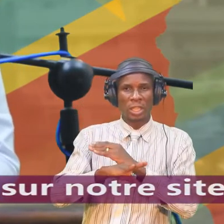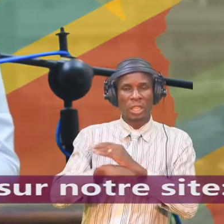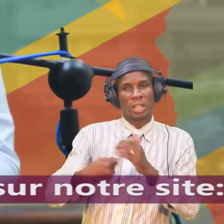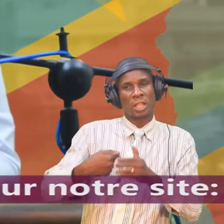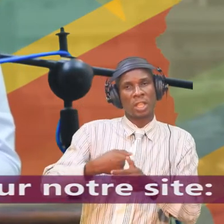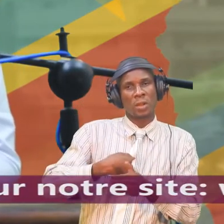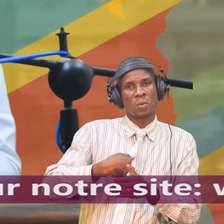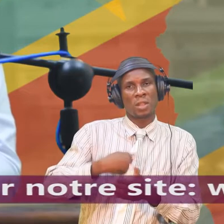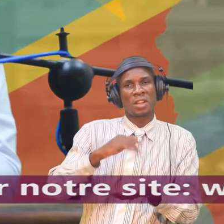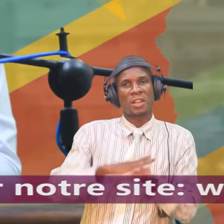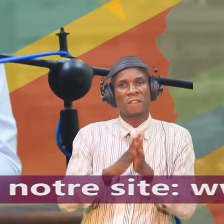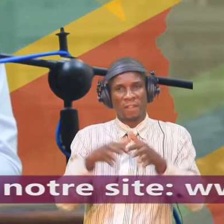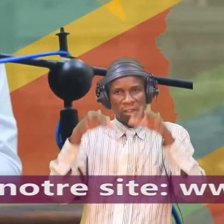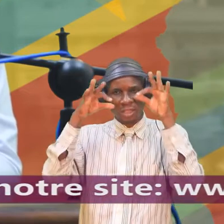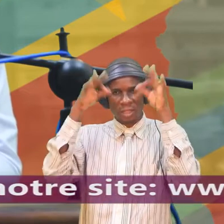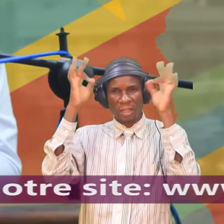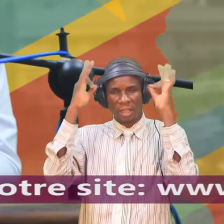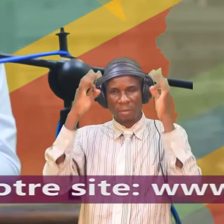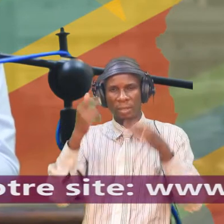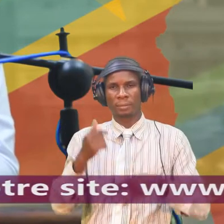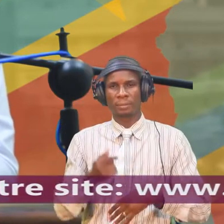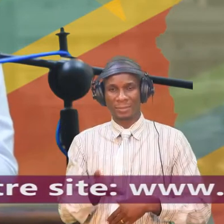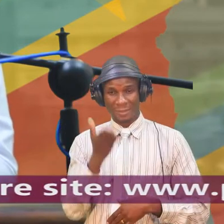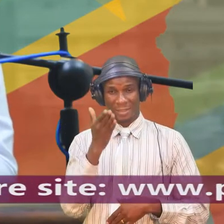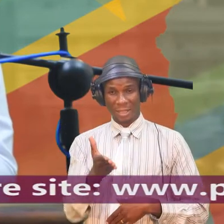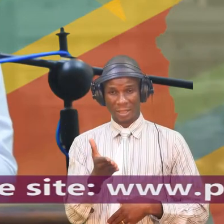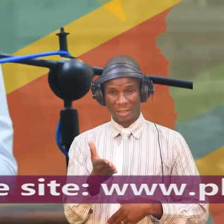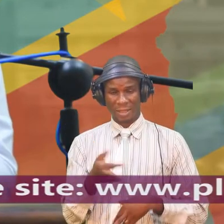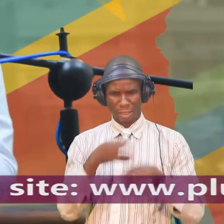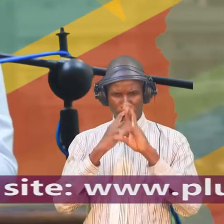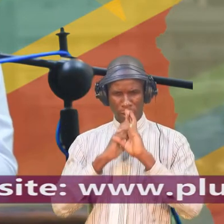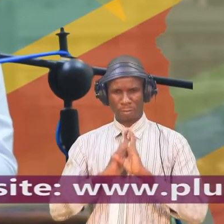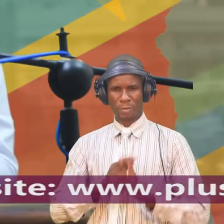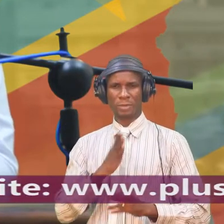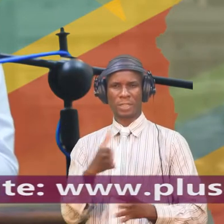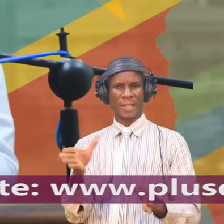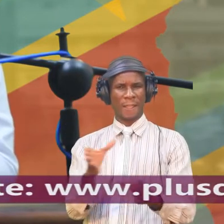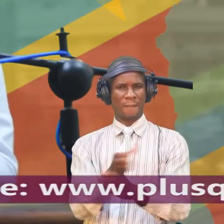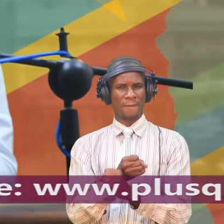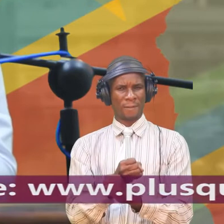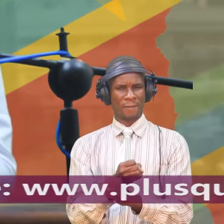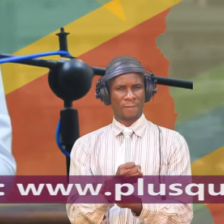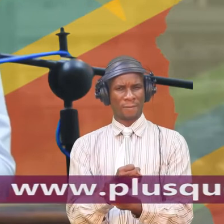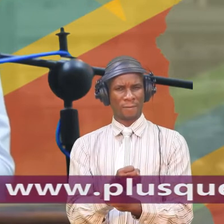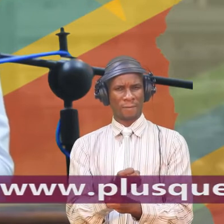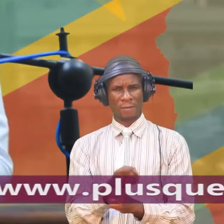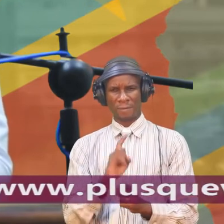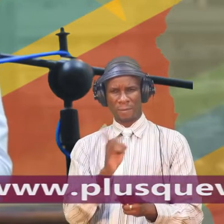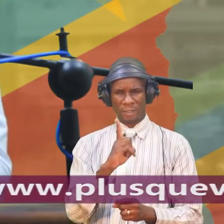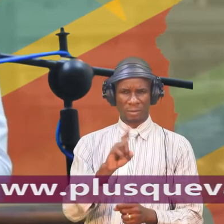ulipoonekana ndani yako. Je crois que c'est là un peu la réponse synthèse, non seulement à la première. Ile ndio